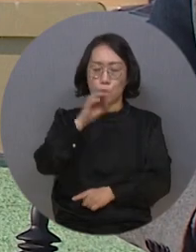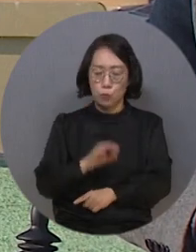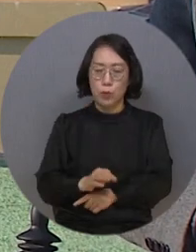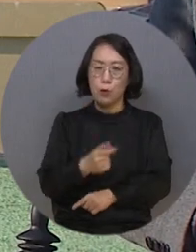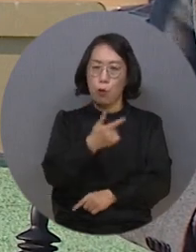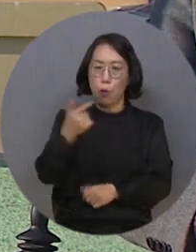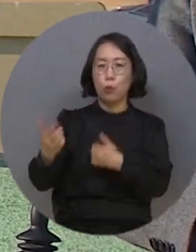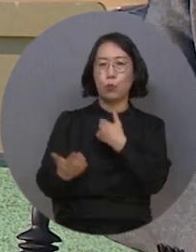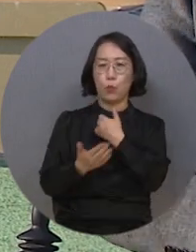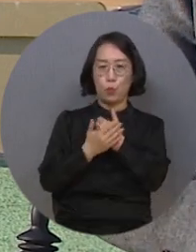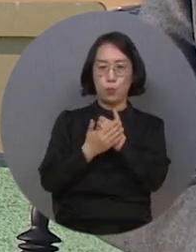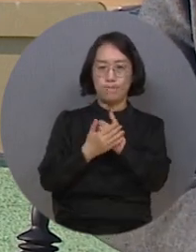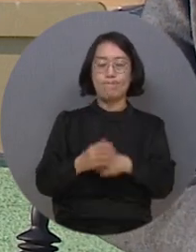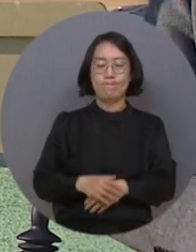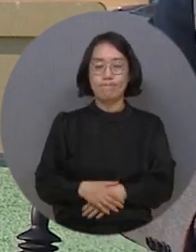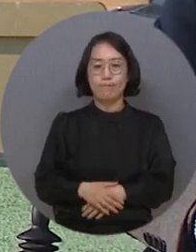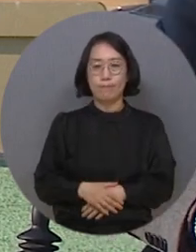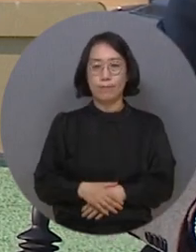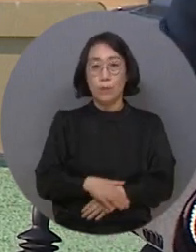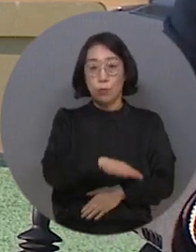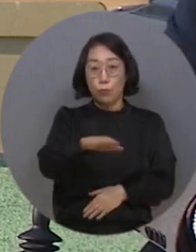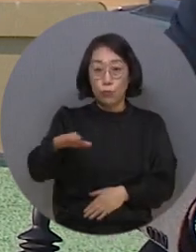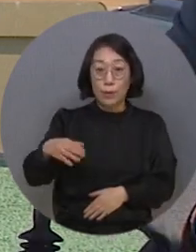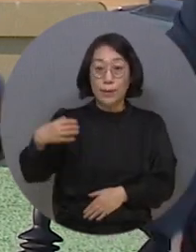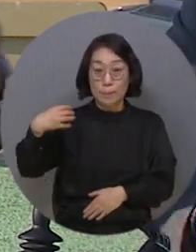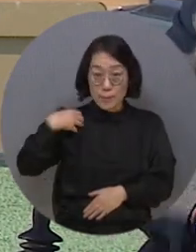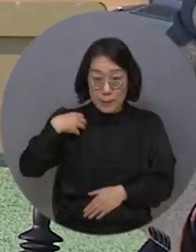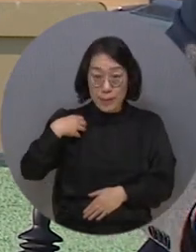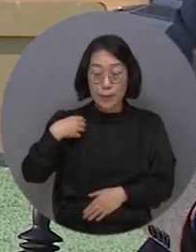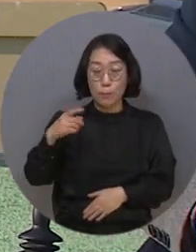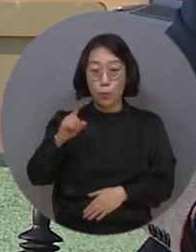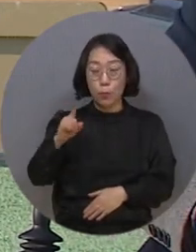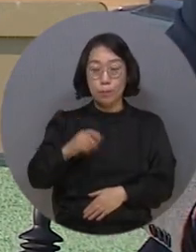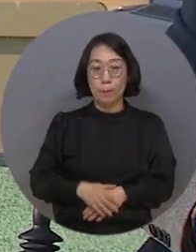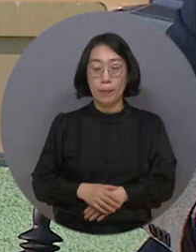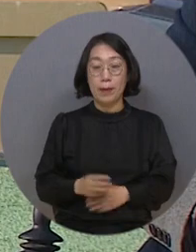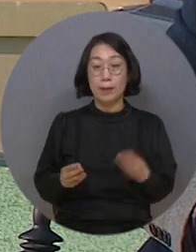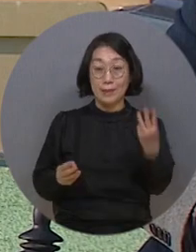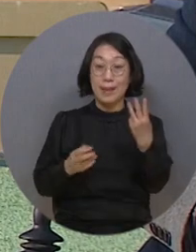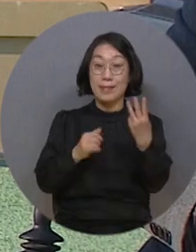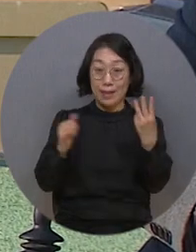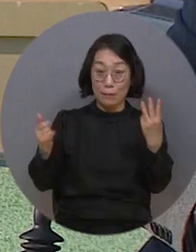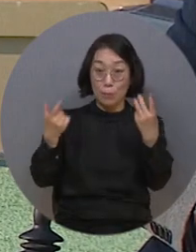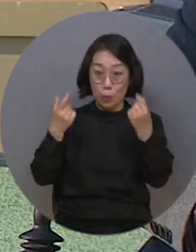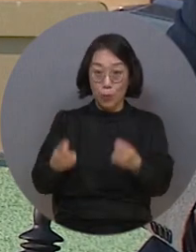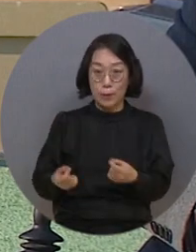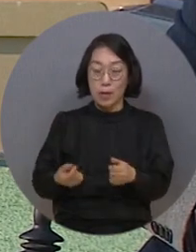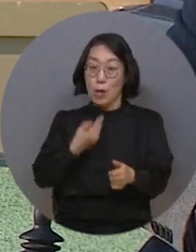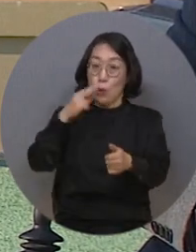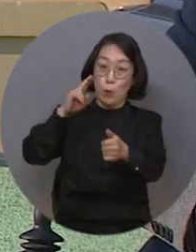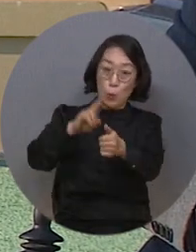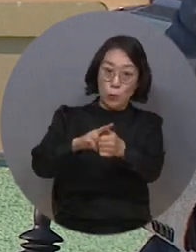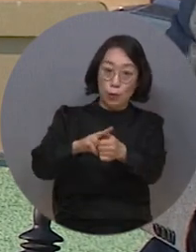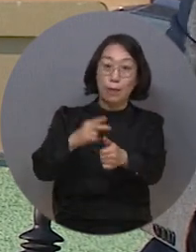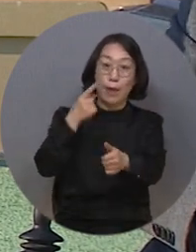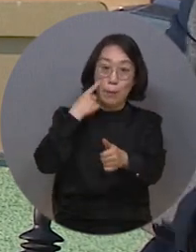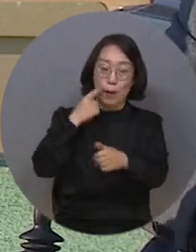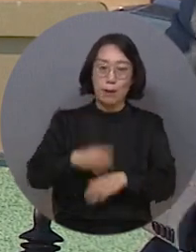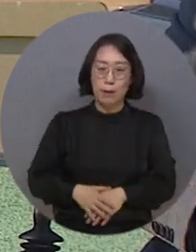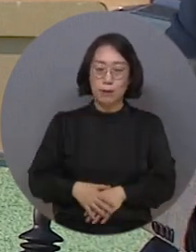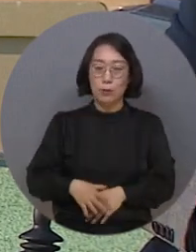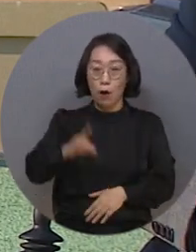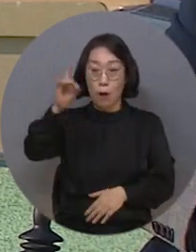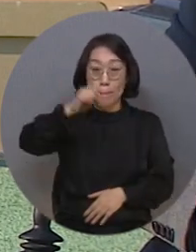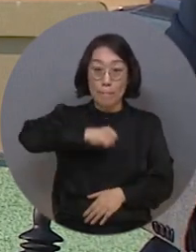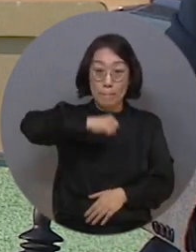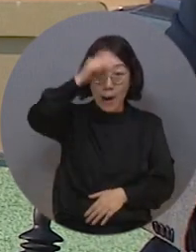그렇군요. 자, 그러면요. 저희가 오늘 미션, 네. 우리 휠체어 탄 세 사람도 도전을 해보겠습니다. 네. 그래서